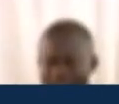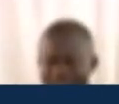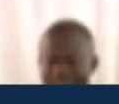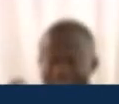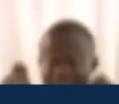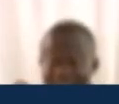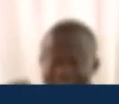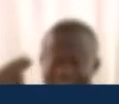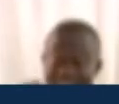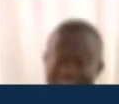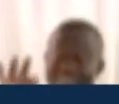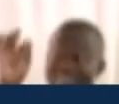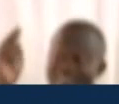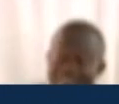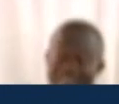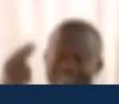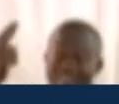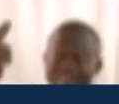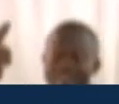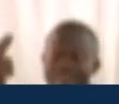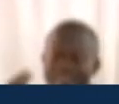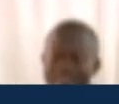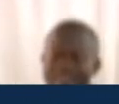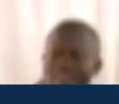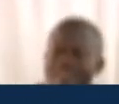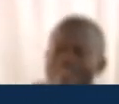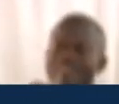Izina nahisemo kumwita ni